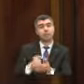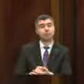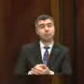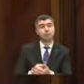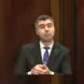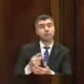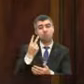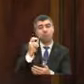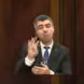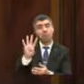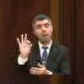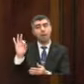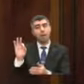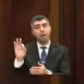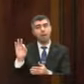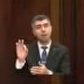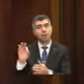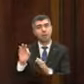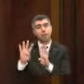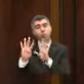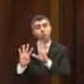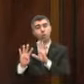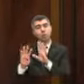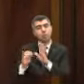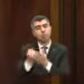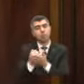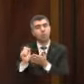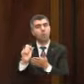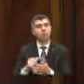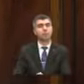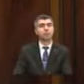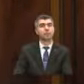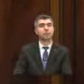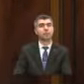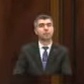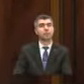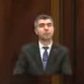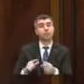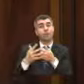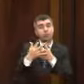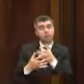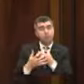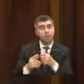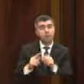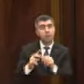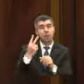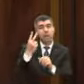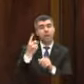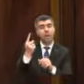ل 240، معناها مشات 191 مليار في 2017 وزيدنا نزلنا ل